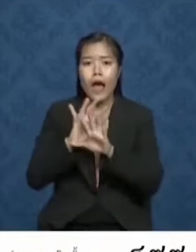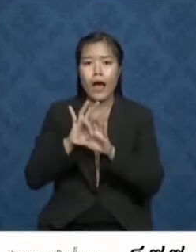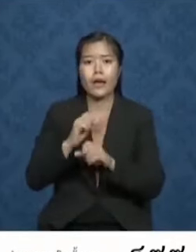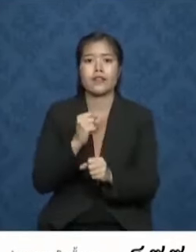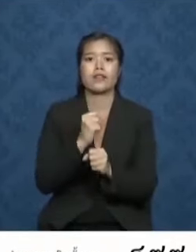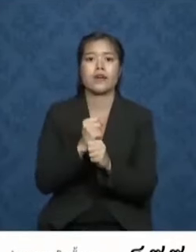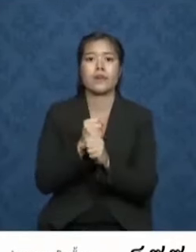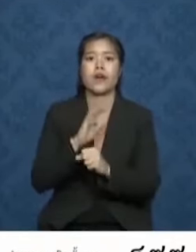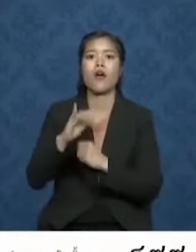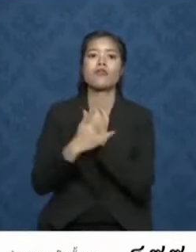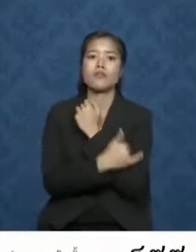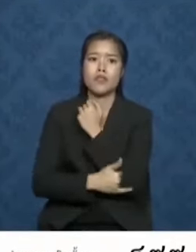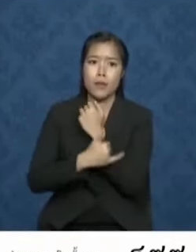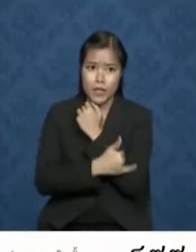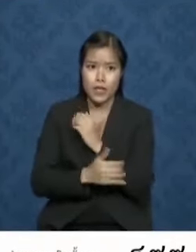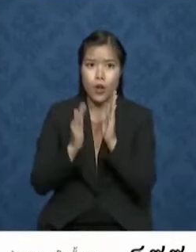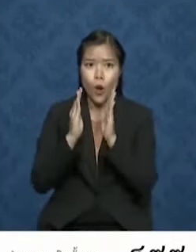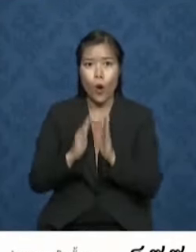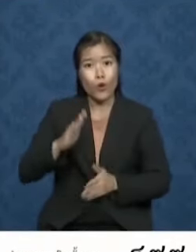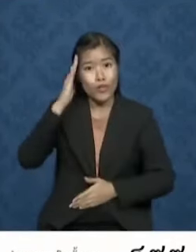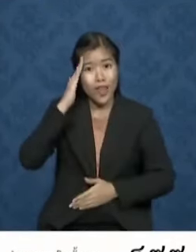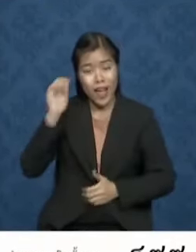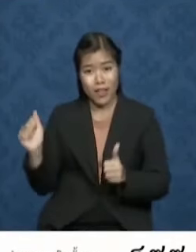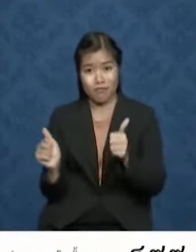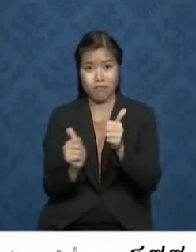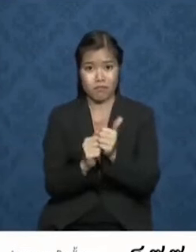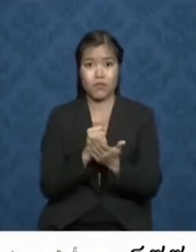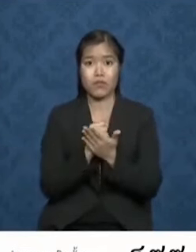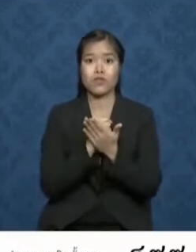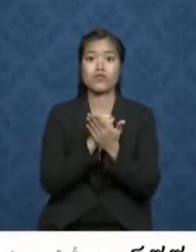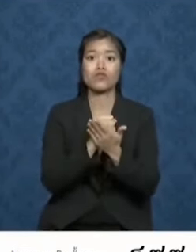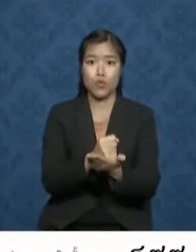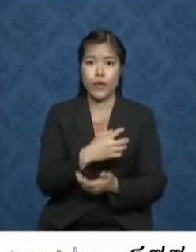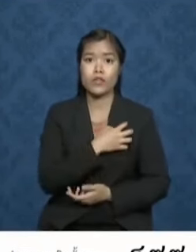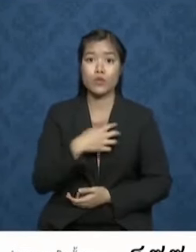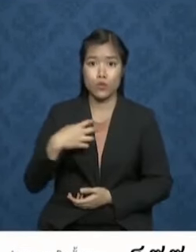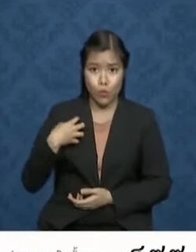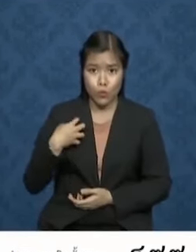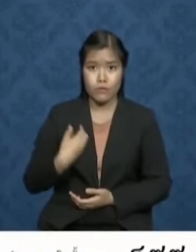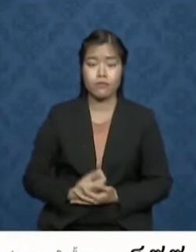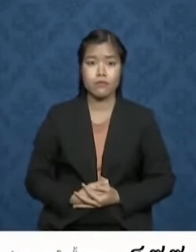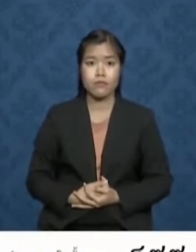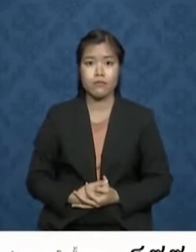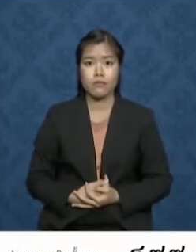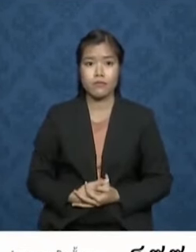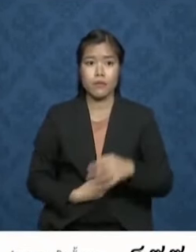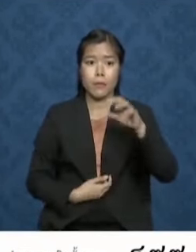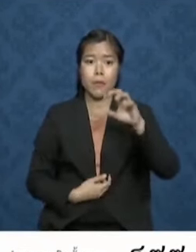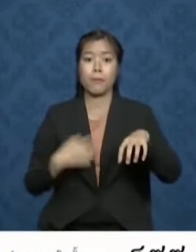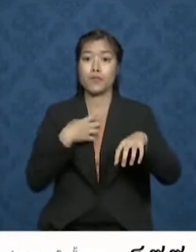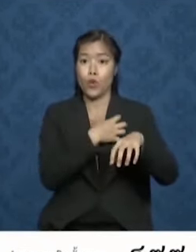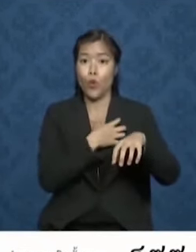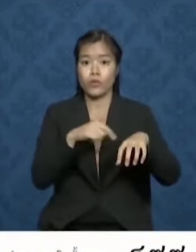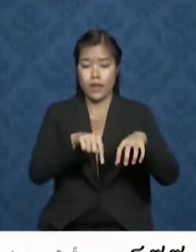ช่วยทูตทหารที่สังกัดกรมการข่าวทหารแต่ละกองทัพในส่วนของสำนักงานทูตทหาร